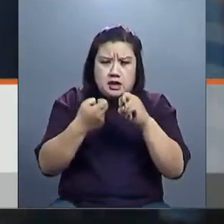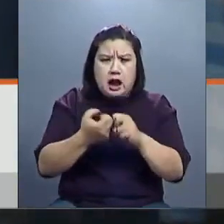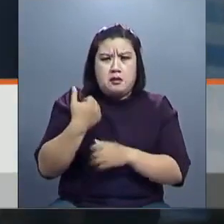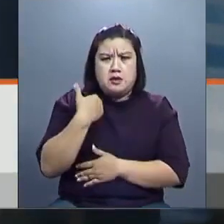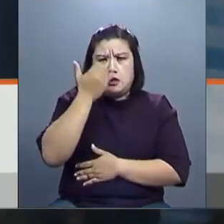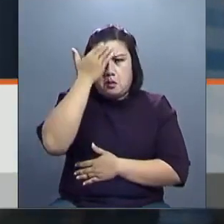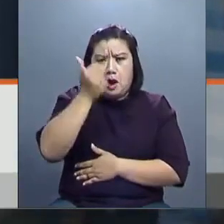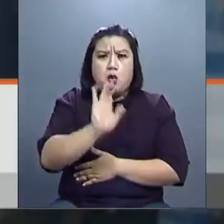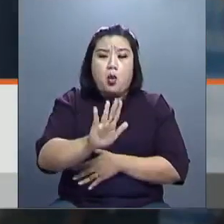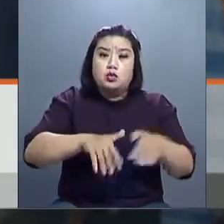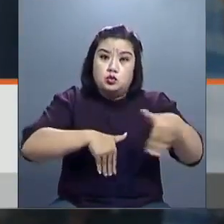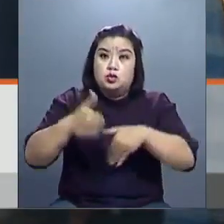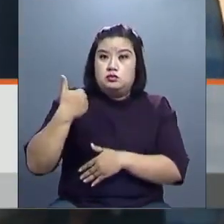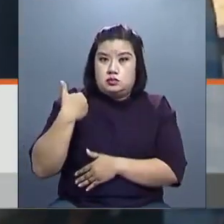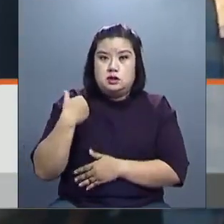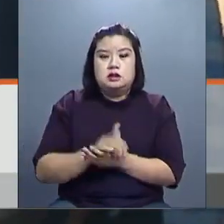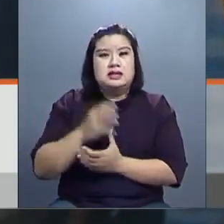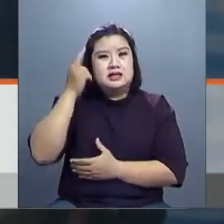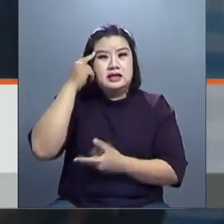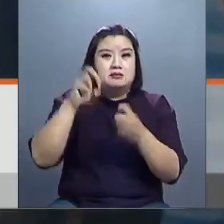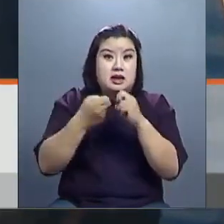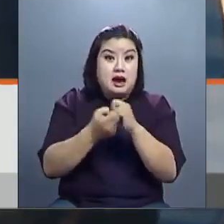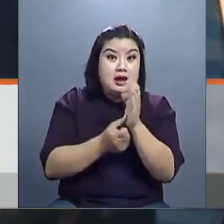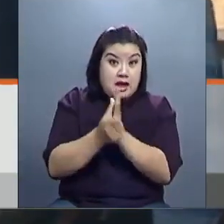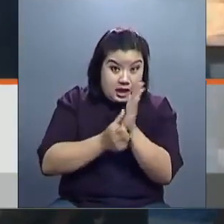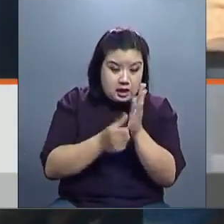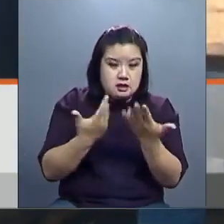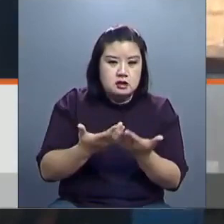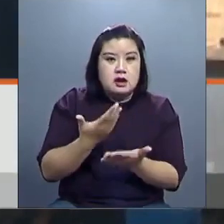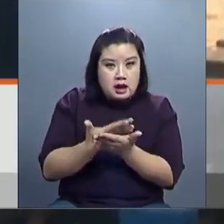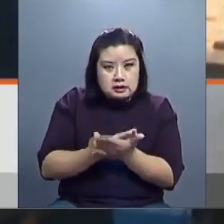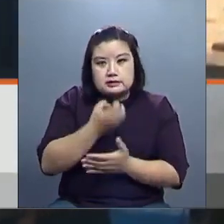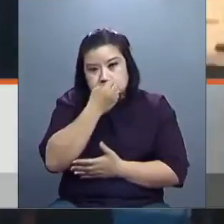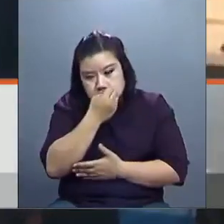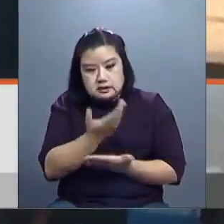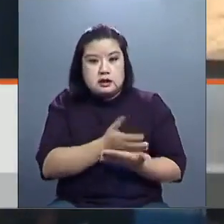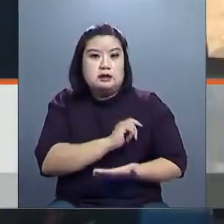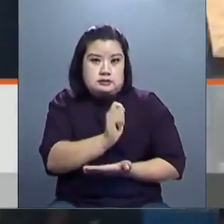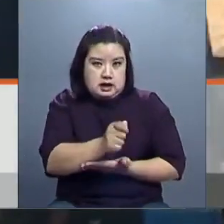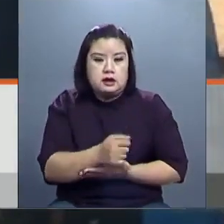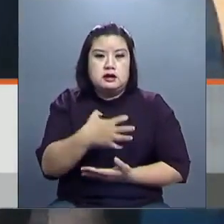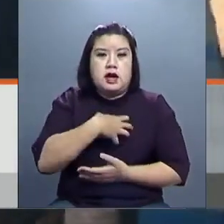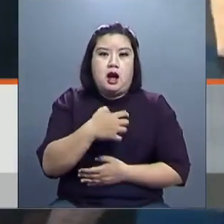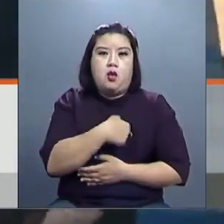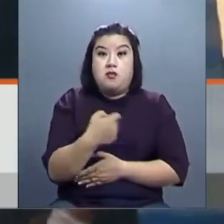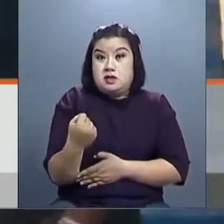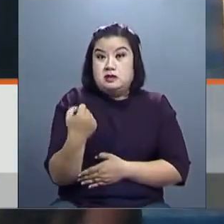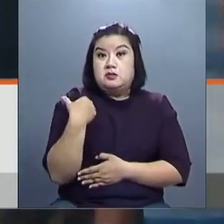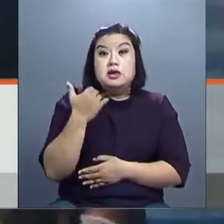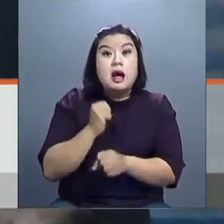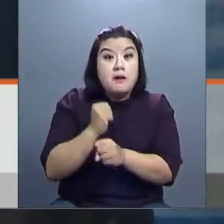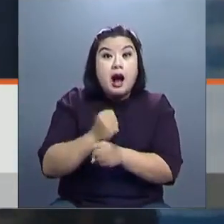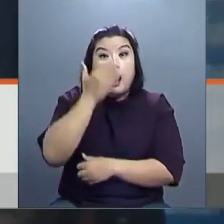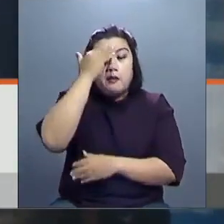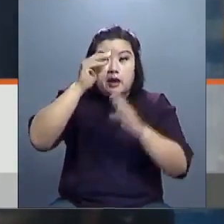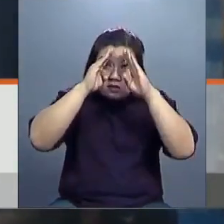จึงตั้งใจที่จะเข้ามาแก้ไขปัญหาทั้งปัญหาปากท้องและเงินทองในกระเป๋าดังนั้นขอให้มั่นใจว่าจะเข้ามาทำงานด้วยความมุ่งมั่น